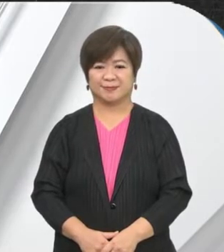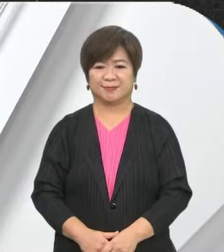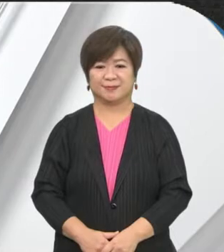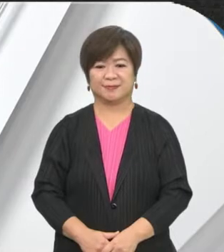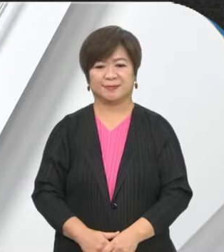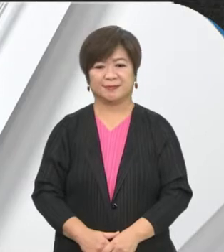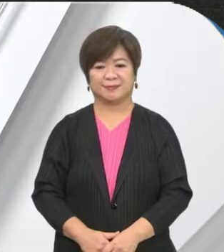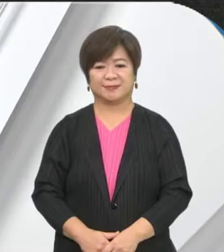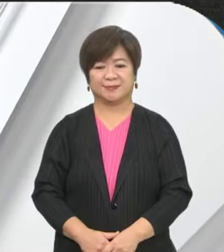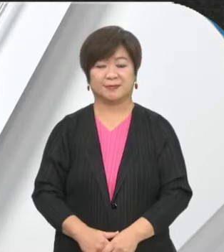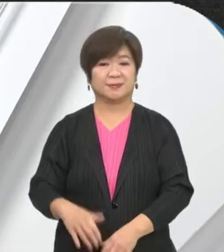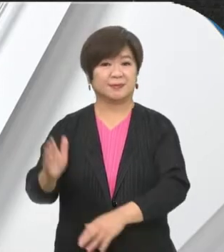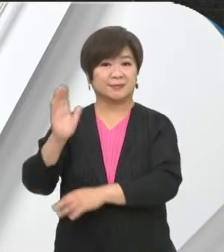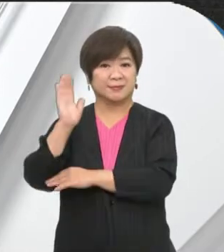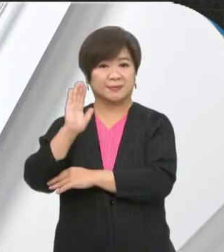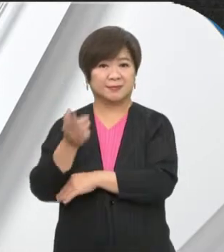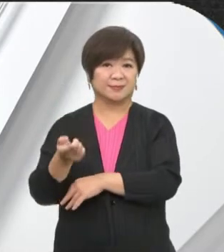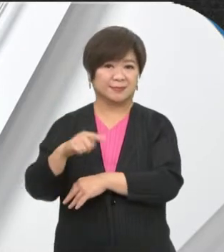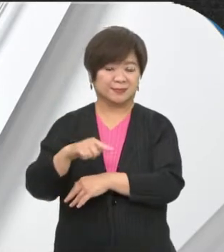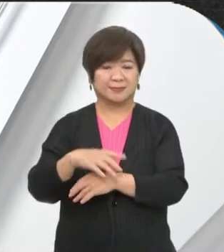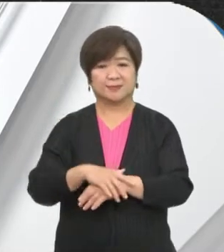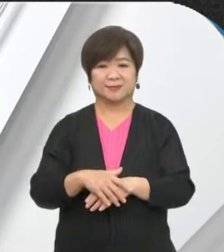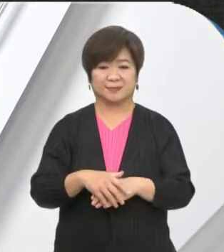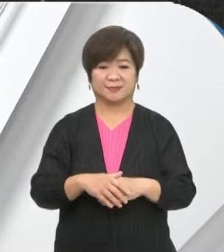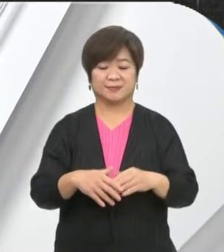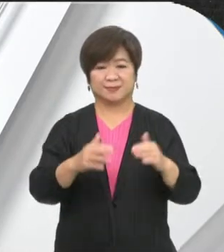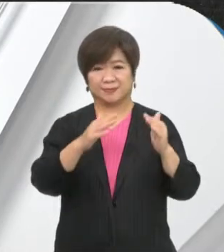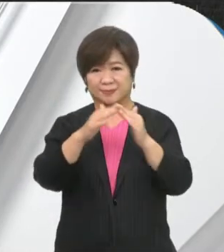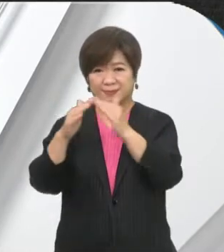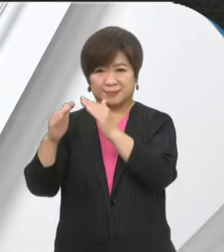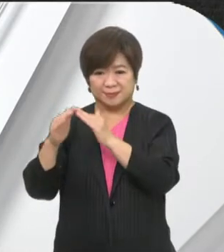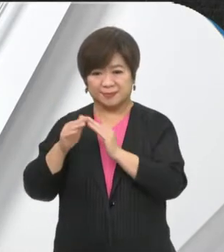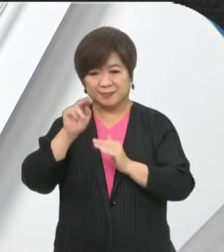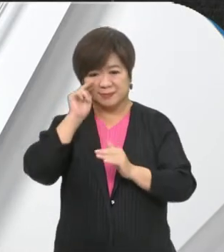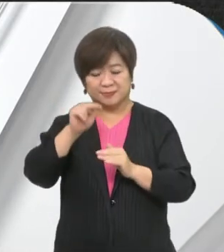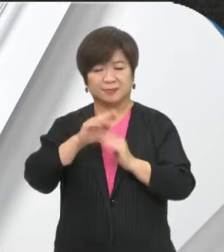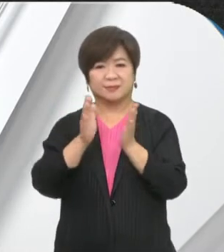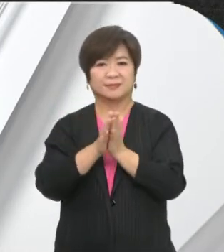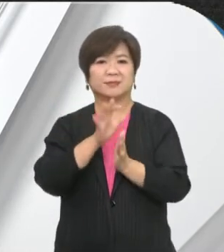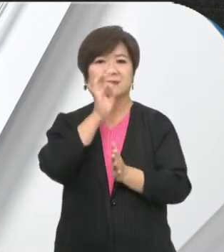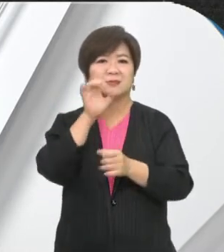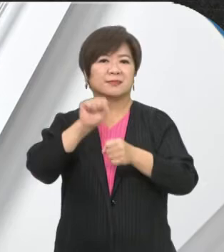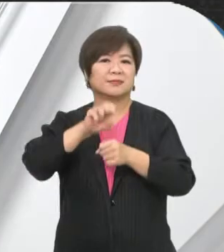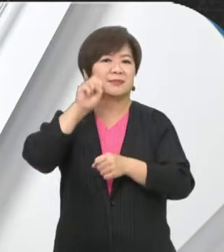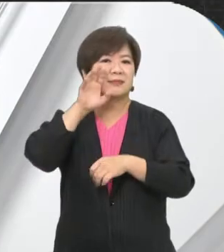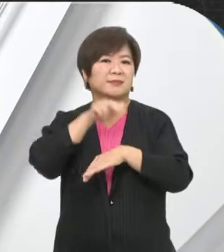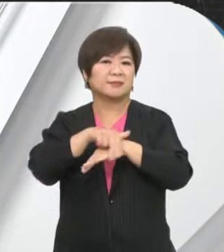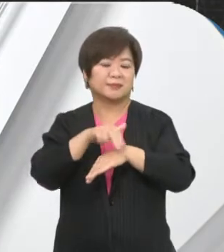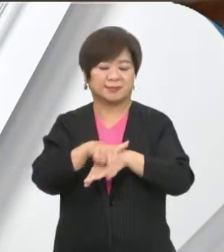对公家机关都冠名出册，连一栋一栋的建筑，总下是吴振荣设计界。